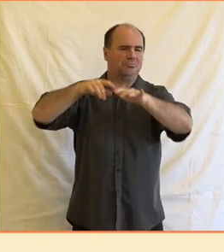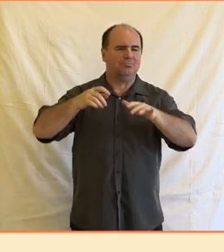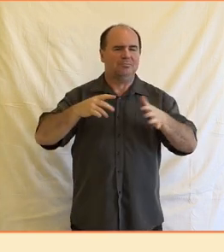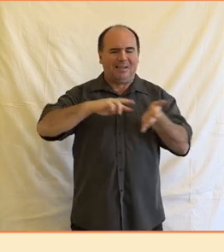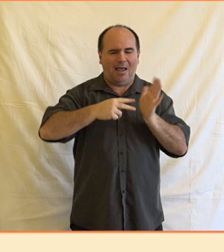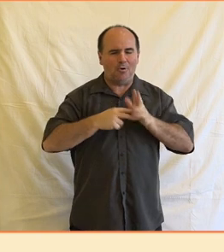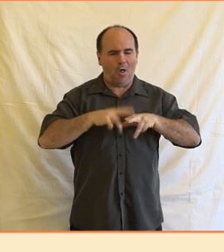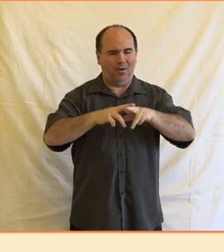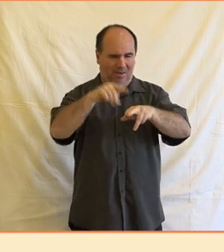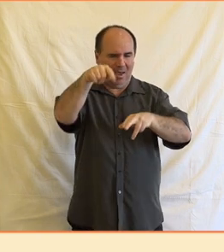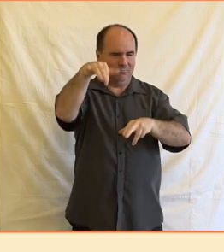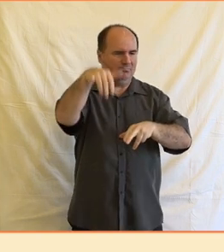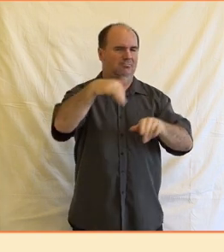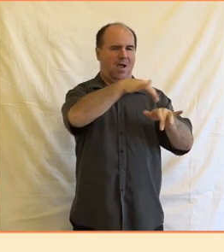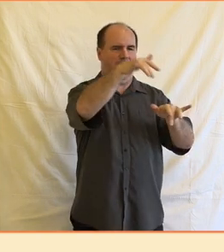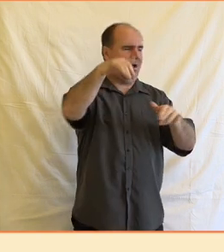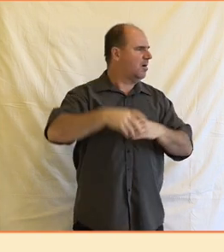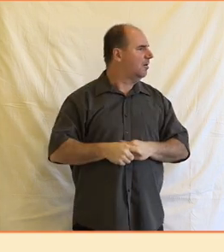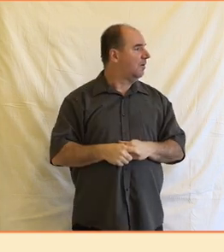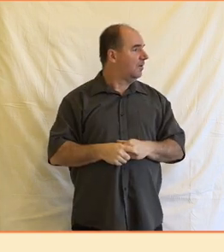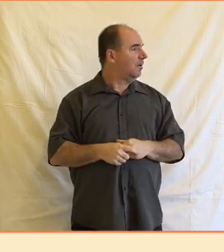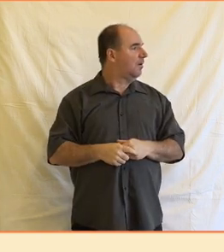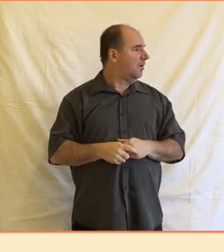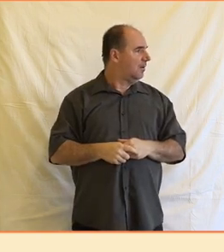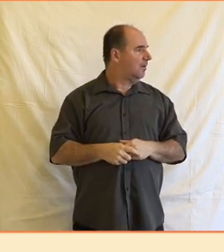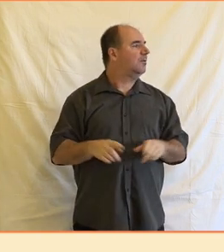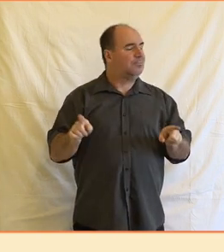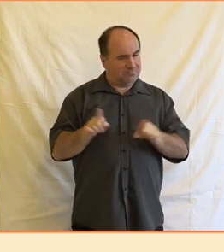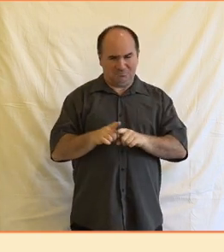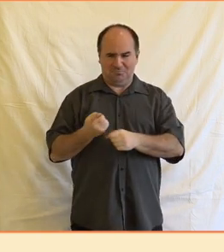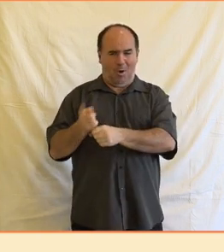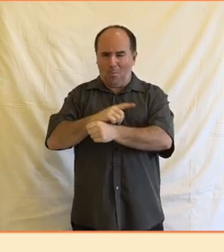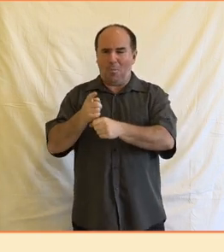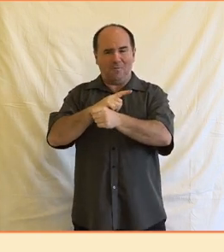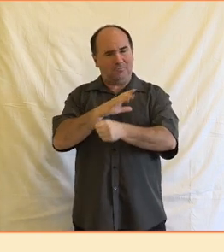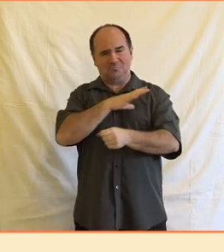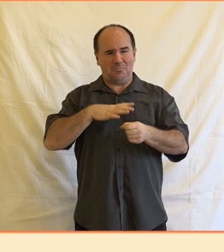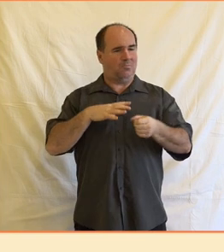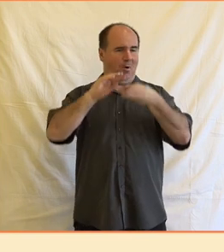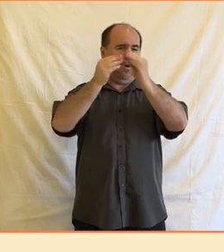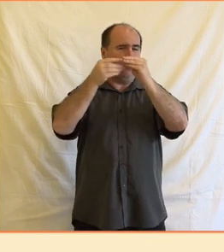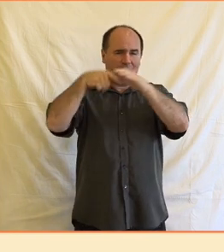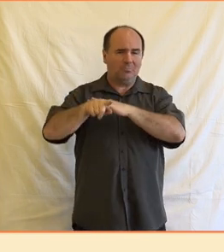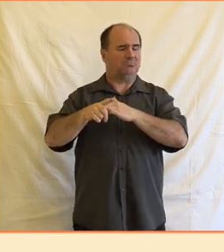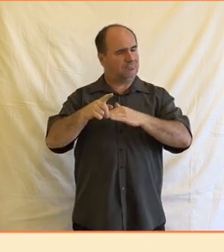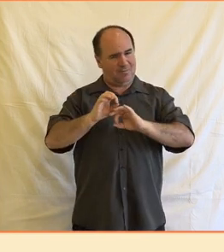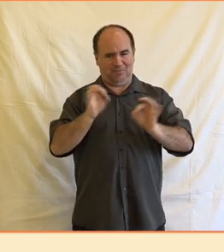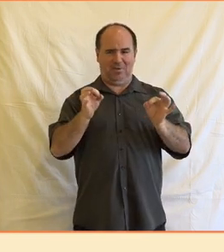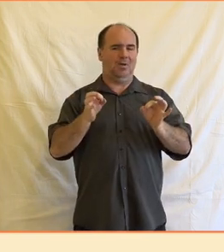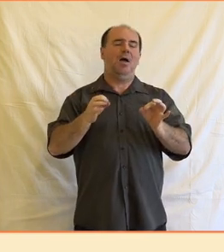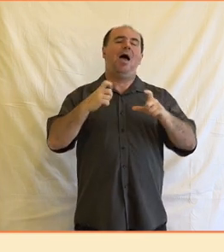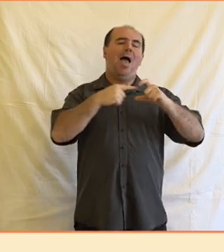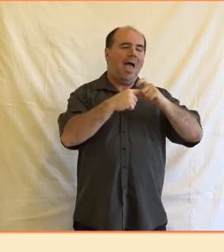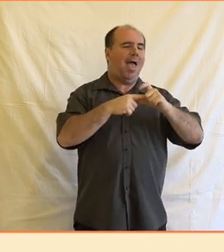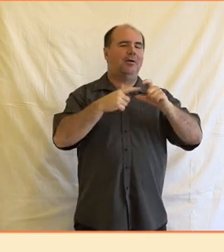dražší. Stále zde existuje možnost nakupovat normálně, samozřejmě v rámci nějakých e-shopů mohou